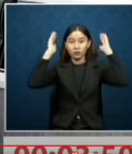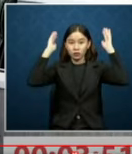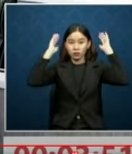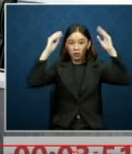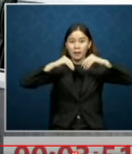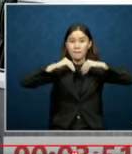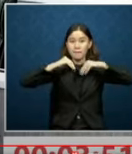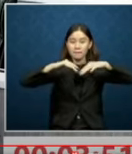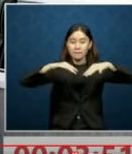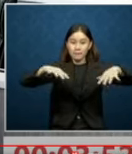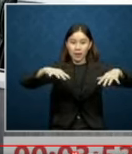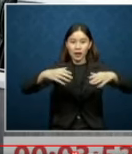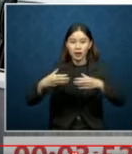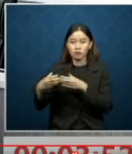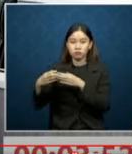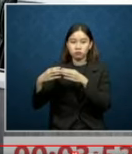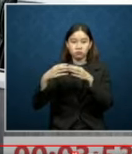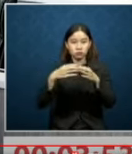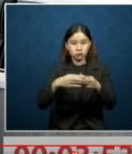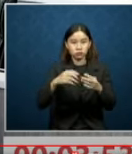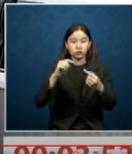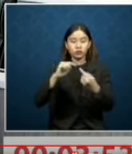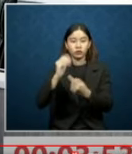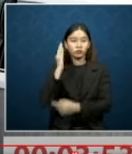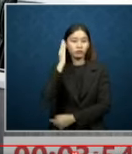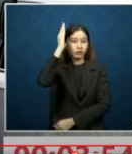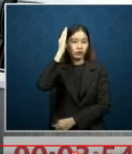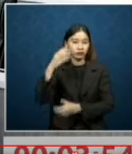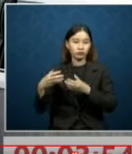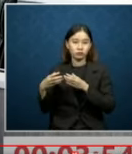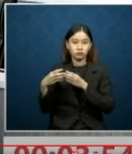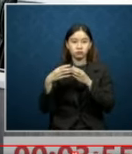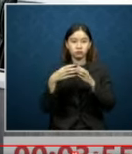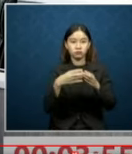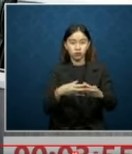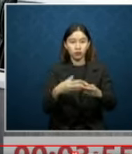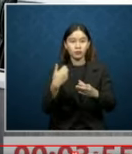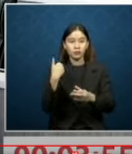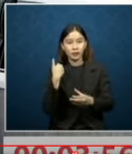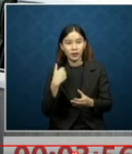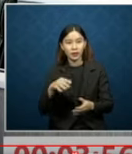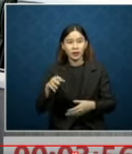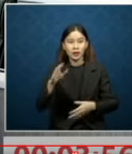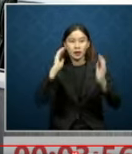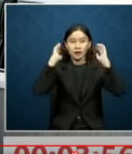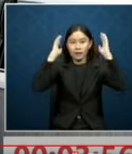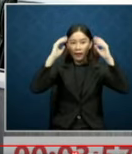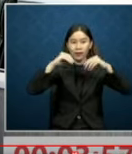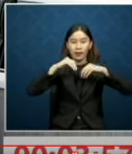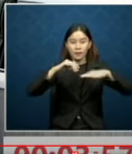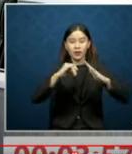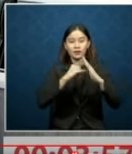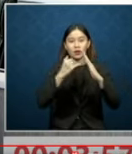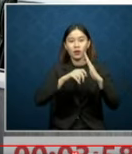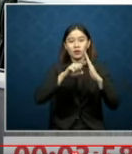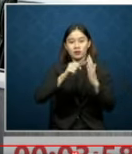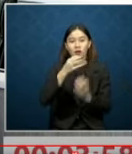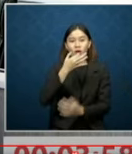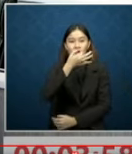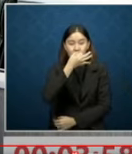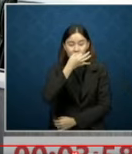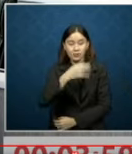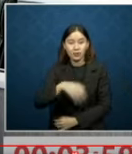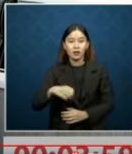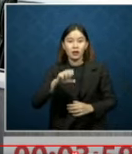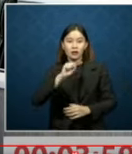ท่านก็ไปกับท่านร้อยเอกธรรมนัสพรหมเผ่ารัฐมนตรีเกษตรได้ไปหาเสียงไว้กับชาวจังหวัดสมุทรสาครหมู่ส